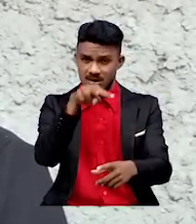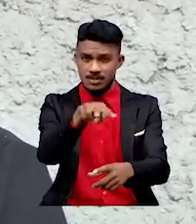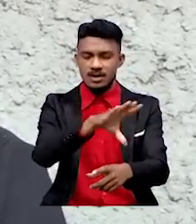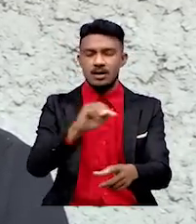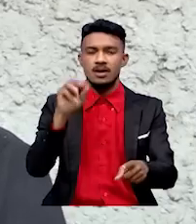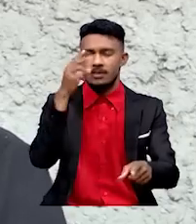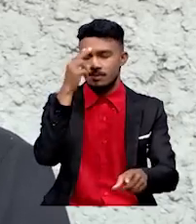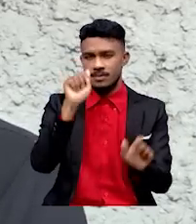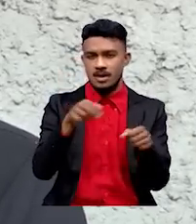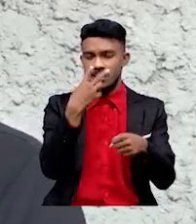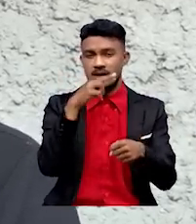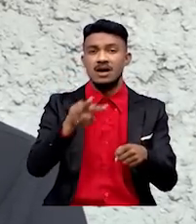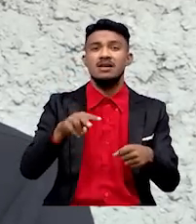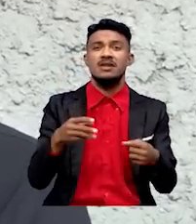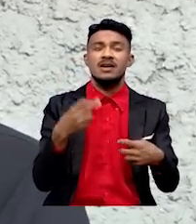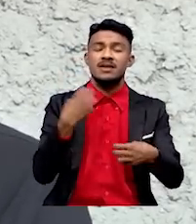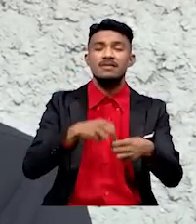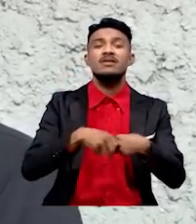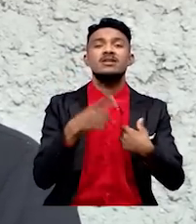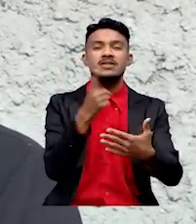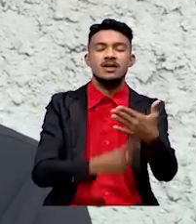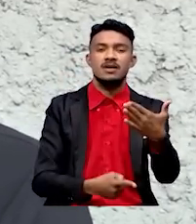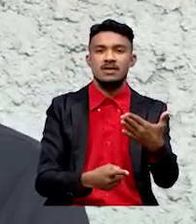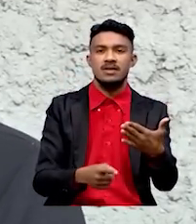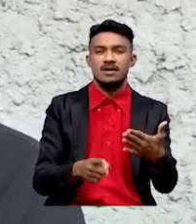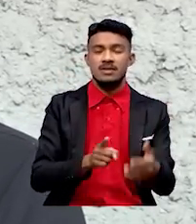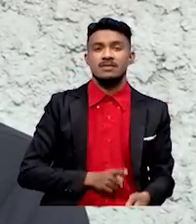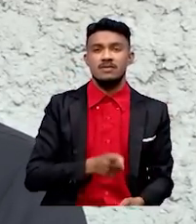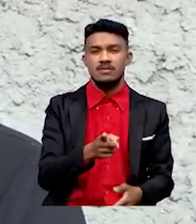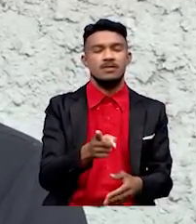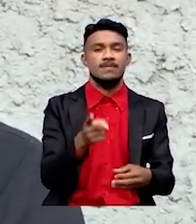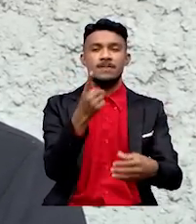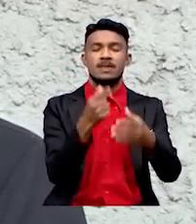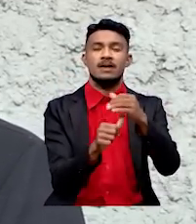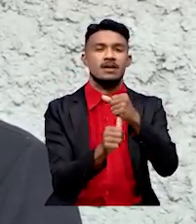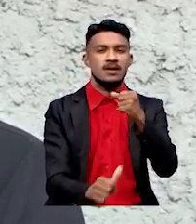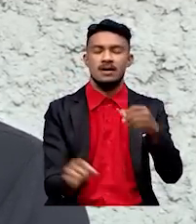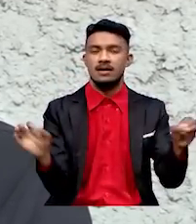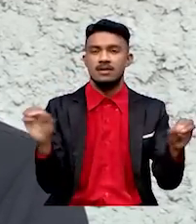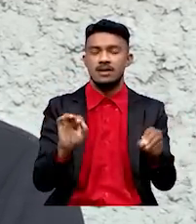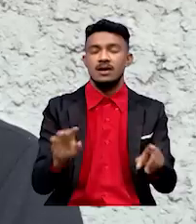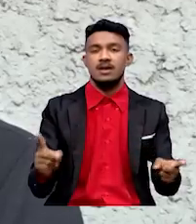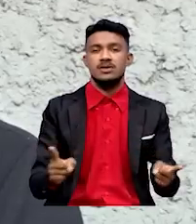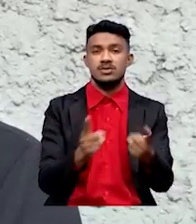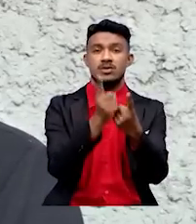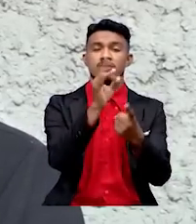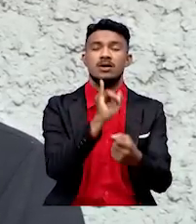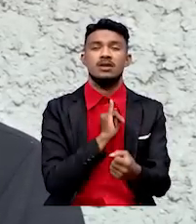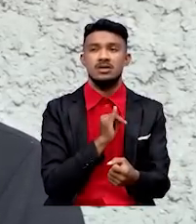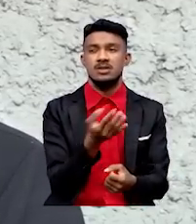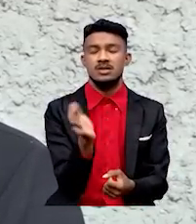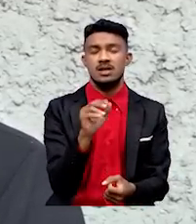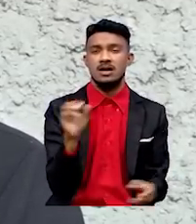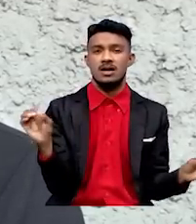uga komplikar sai de ni ar sekali mungkin ni sefor bot la sai ni selugal la ne afita hau dar rumah sila de botir